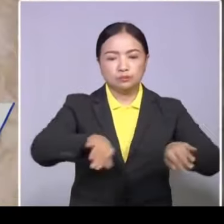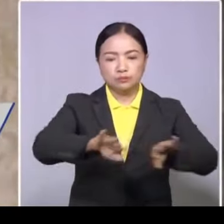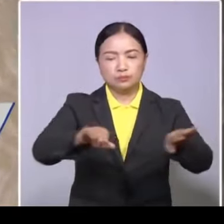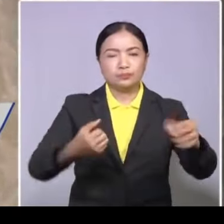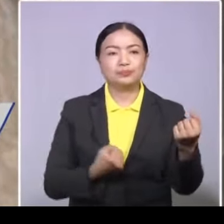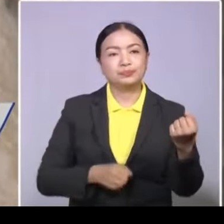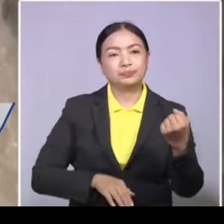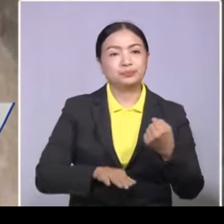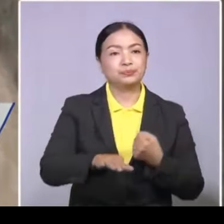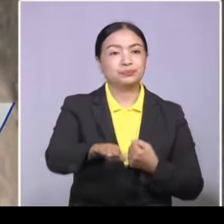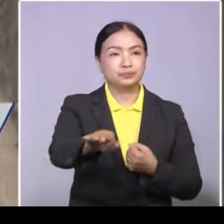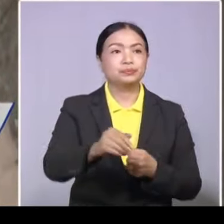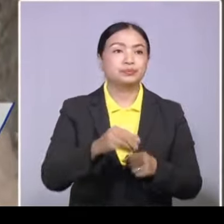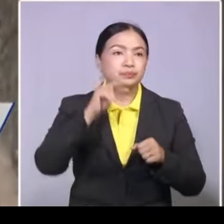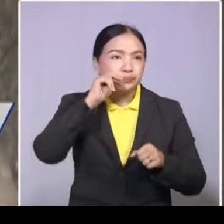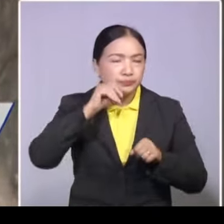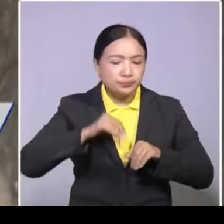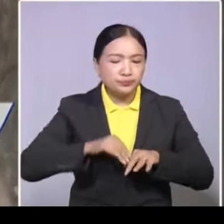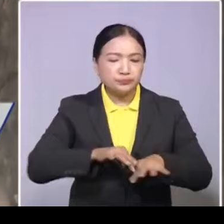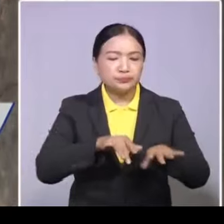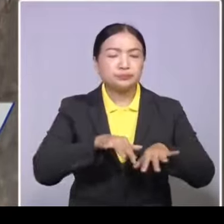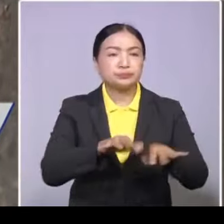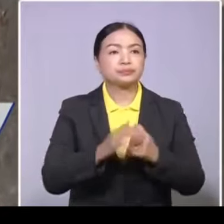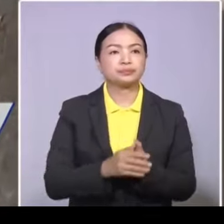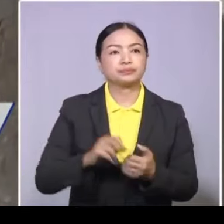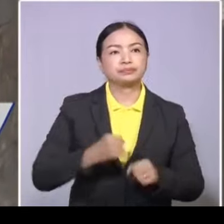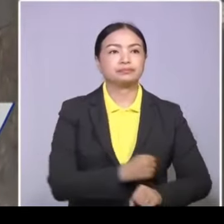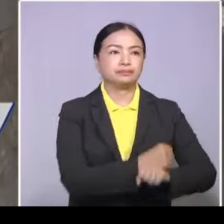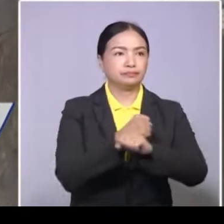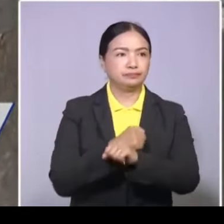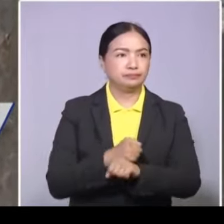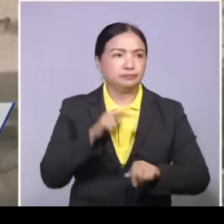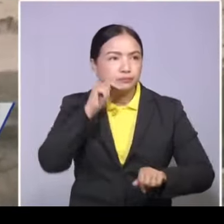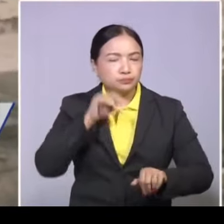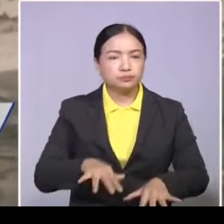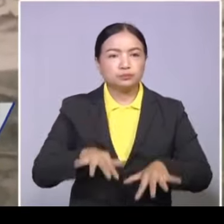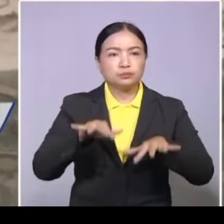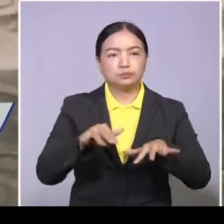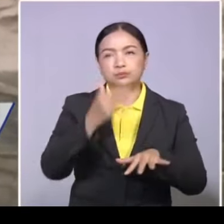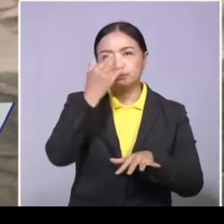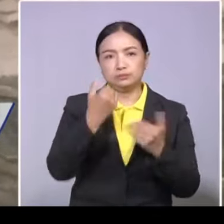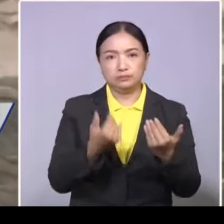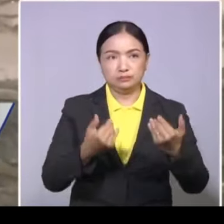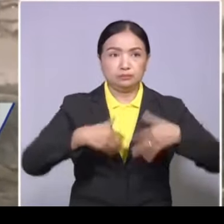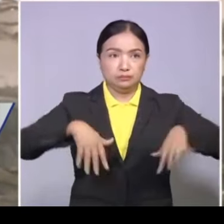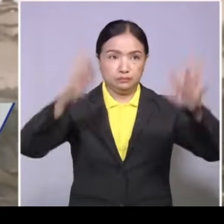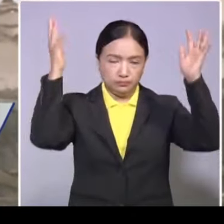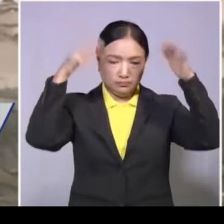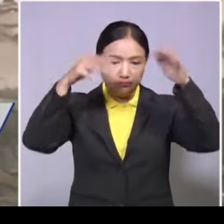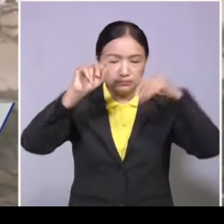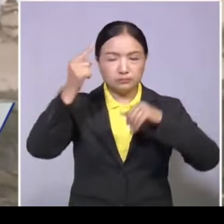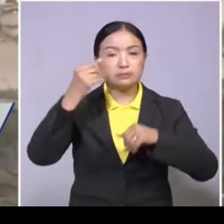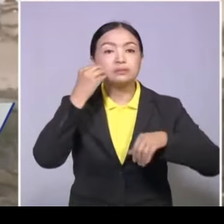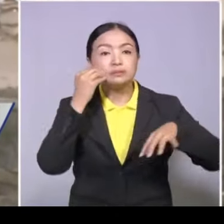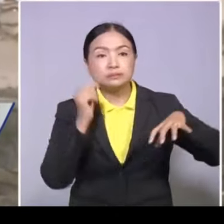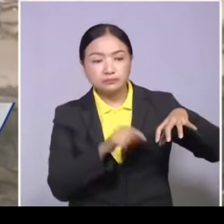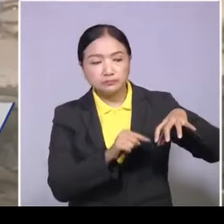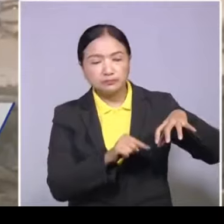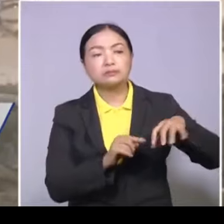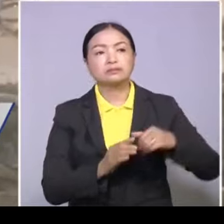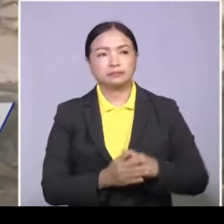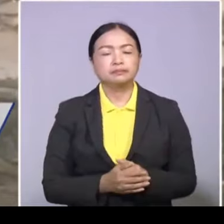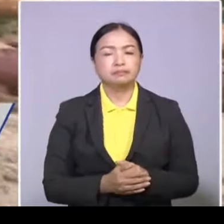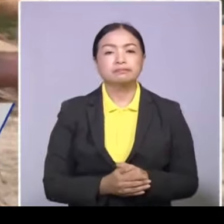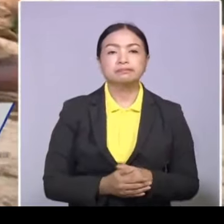เพื่อเปิดทางให้น้ำไหลได้เร็วขึ้นป้องกันน้ำท่วมซ้ำหลังฝนยังตกลงมาอีกค่ะขณะที่ในบ้านเรือนของชาวบ้านจนถึงเว